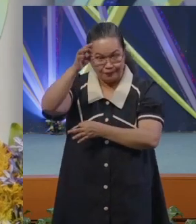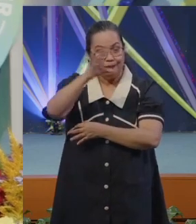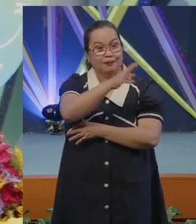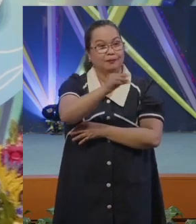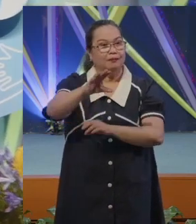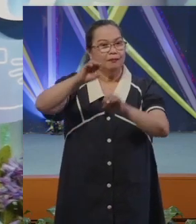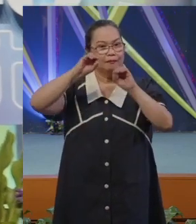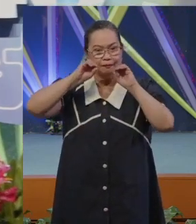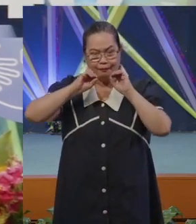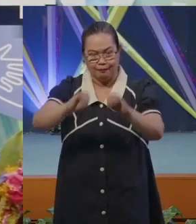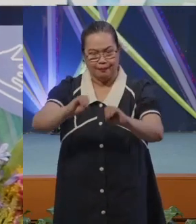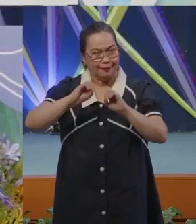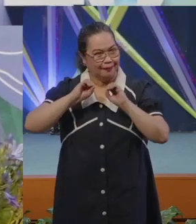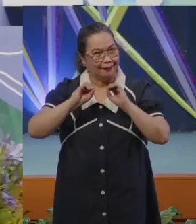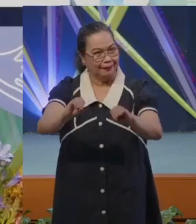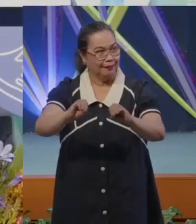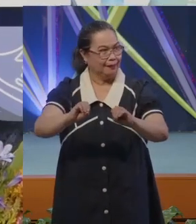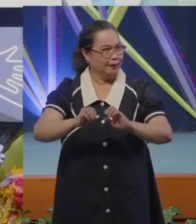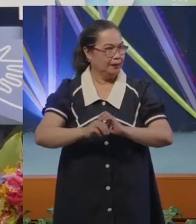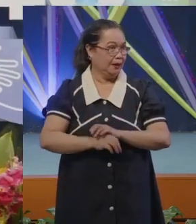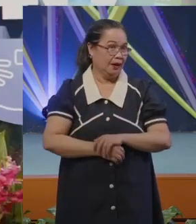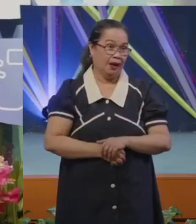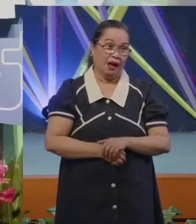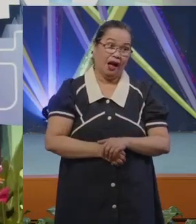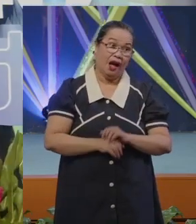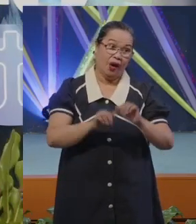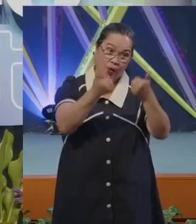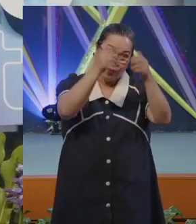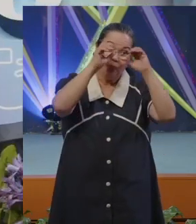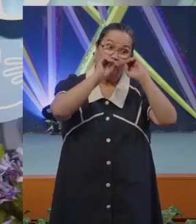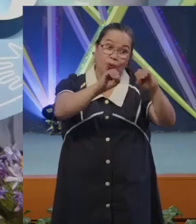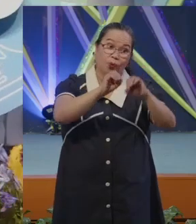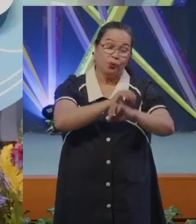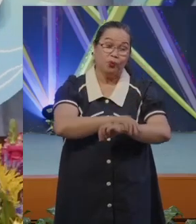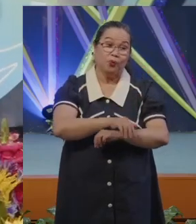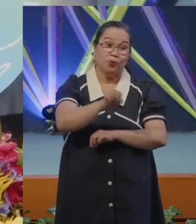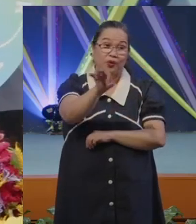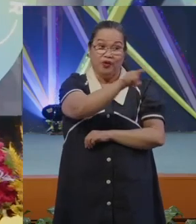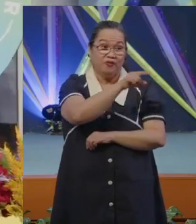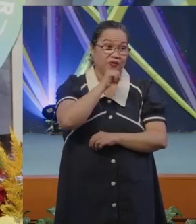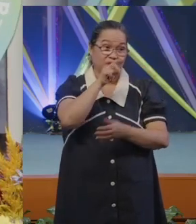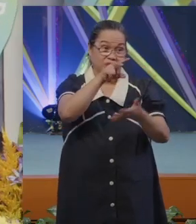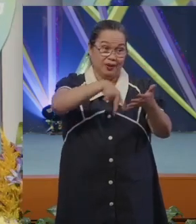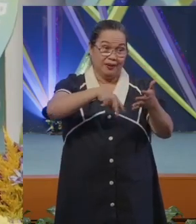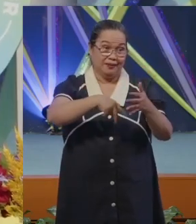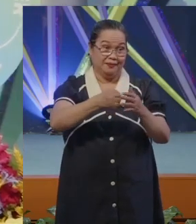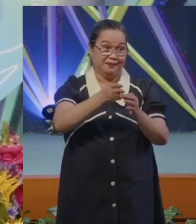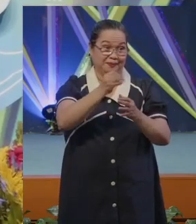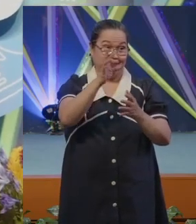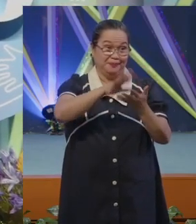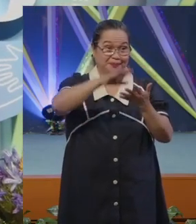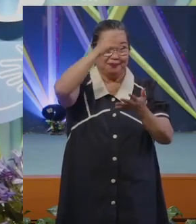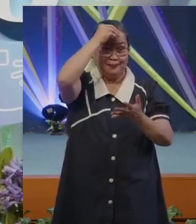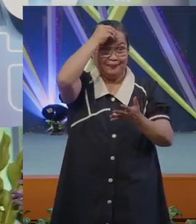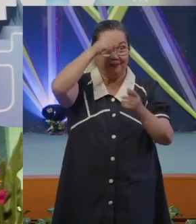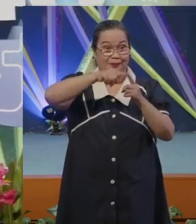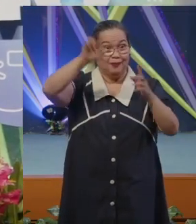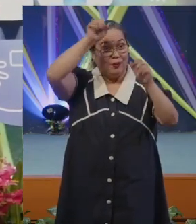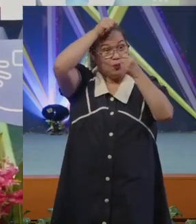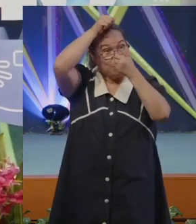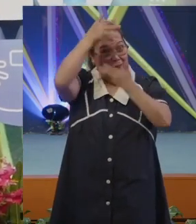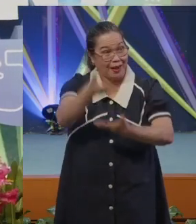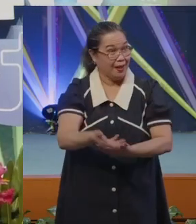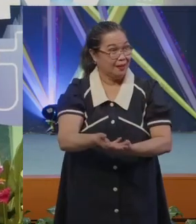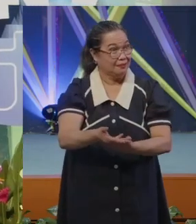and teach them. Paano kayo magti-teach kung hindi kayo nagbabasa? Teach them what? To